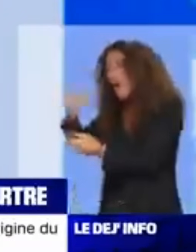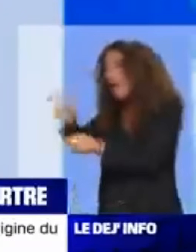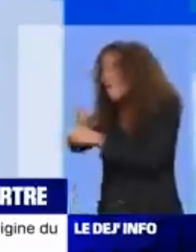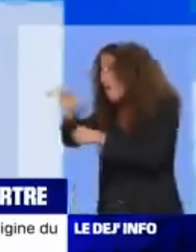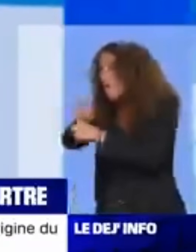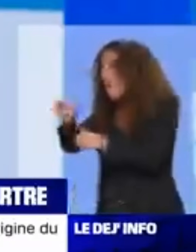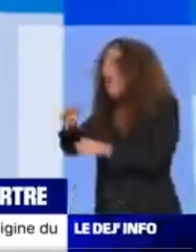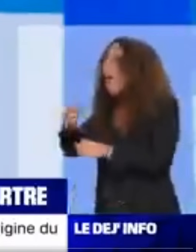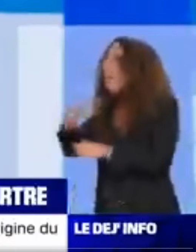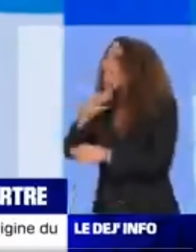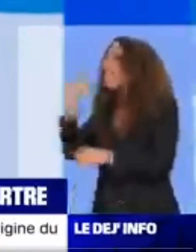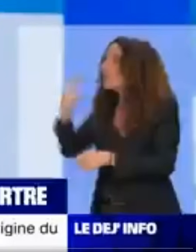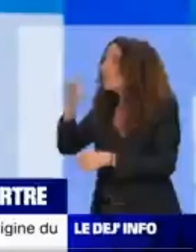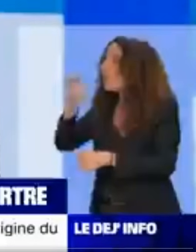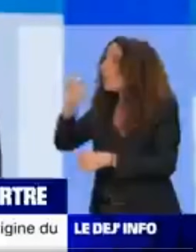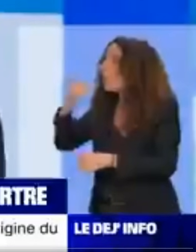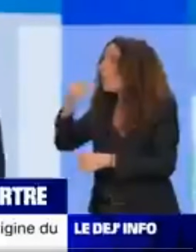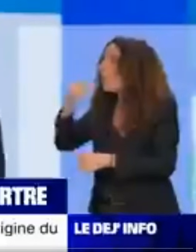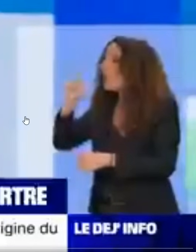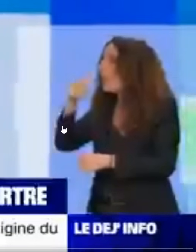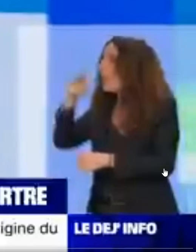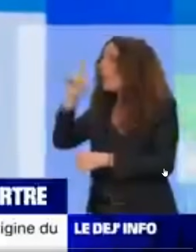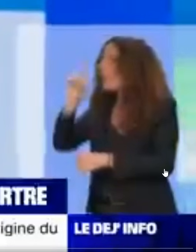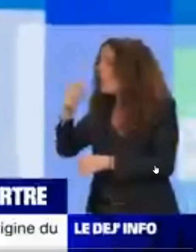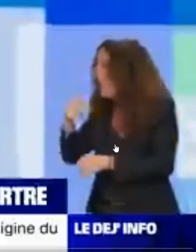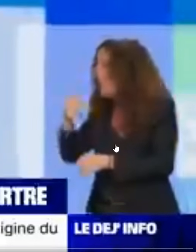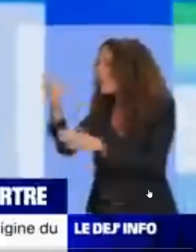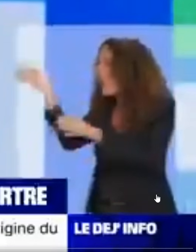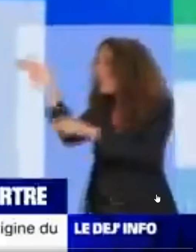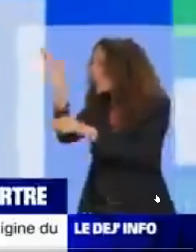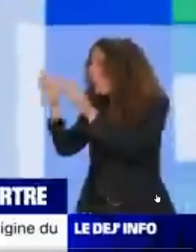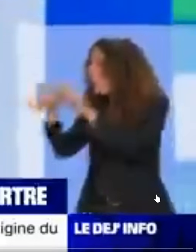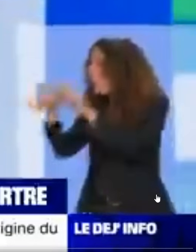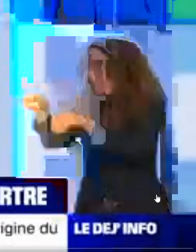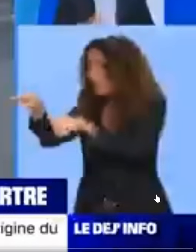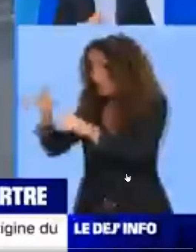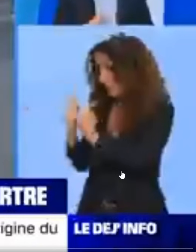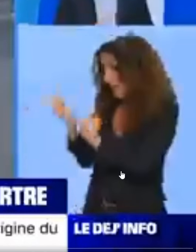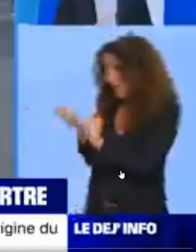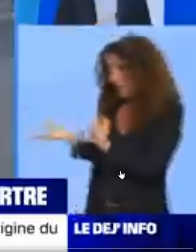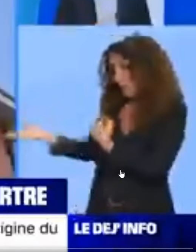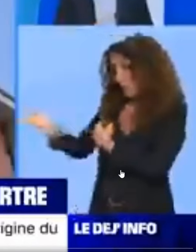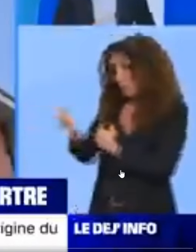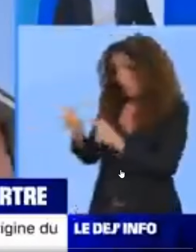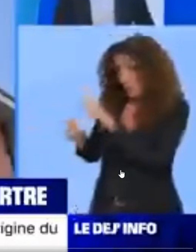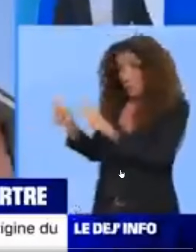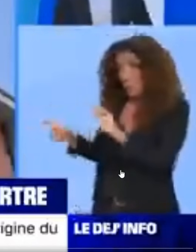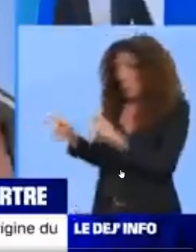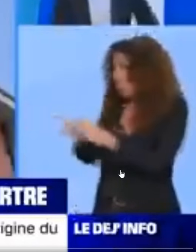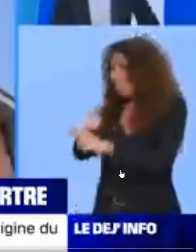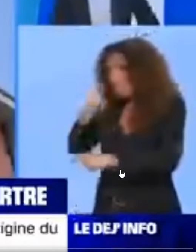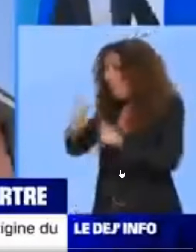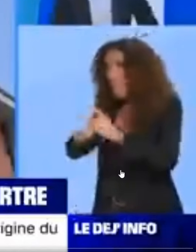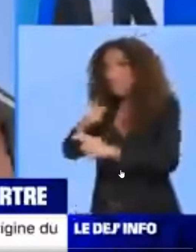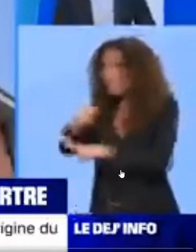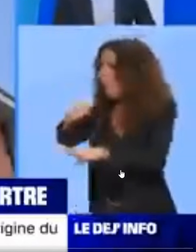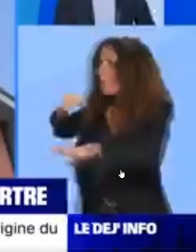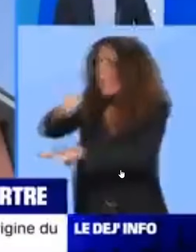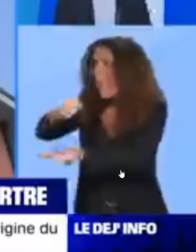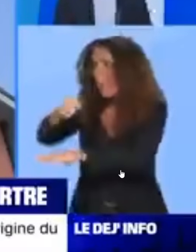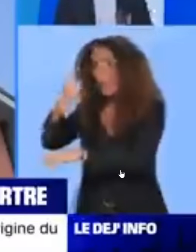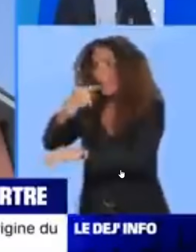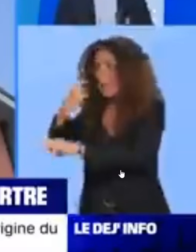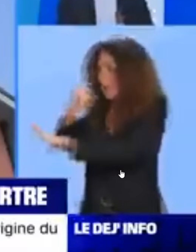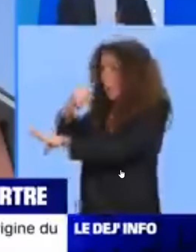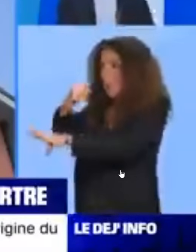Le fils de Ben Laden, fils d'Afghan, retourne dans ton pays. Matisse l'aurait insulté devant personne et l'aurait aussi violenté. Il l'aurait visiblement frappé au